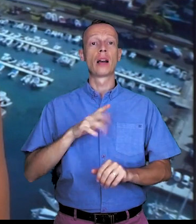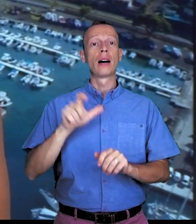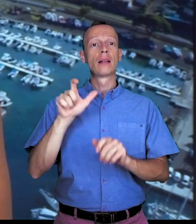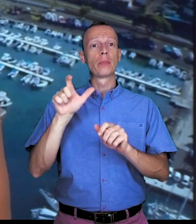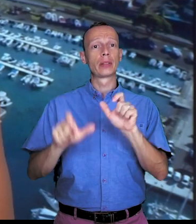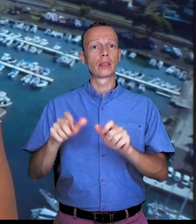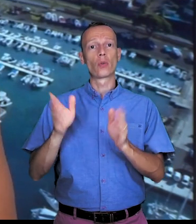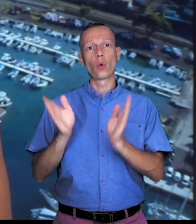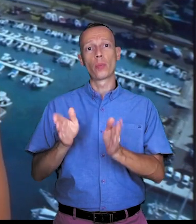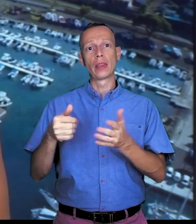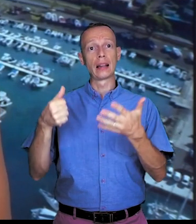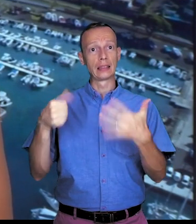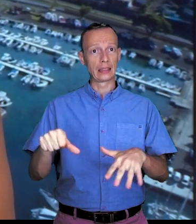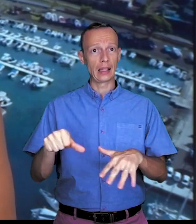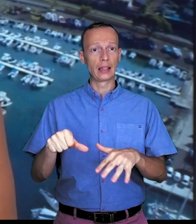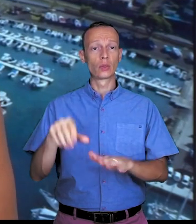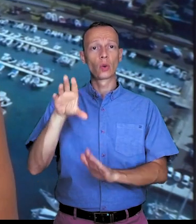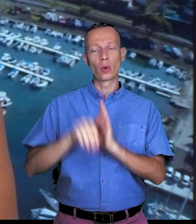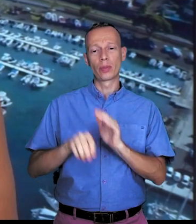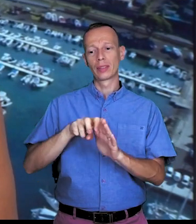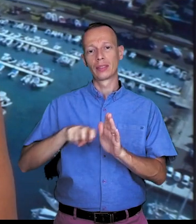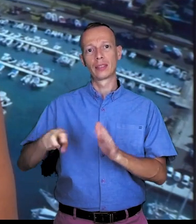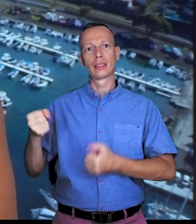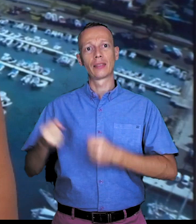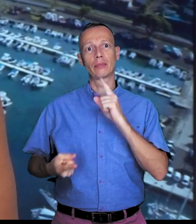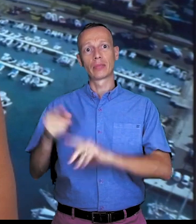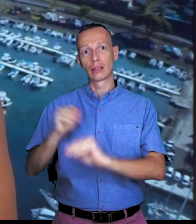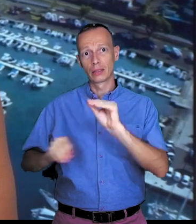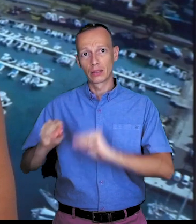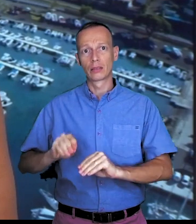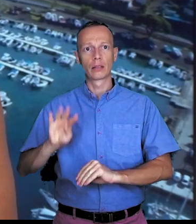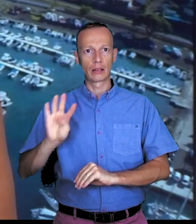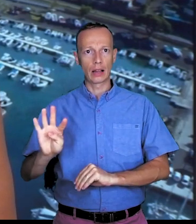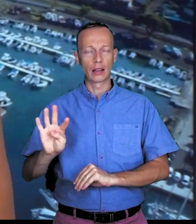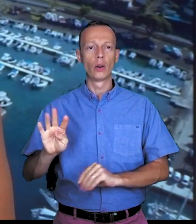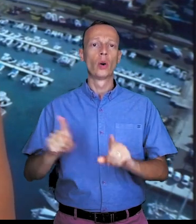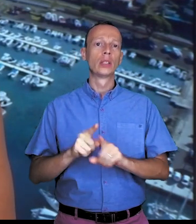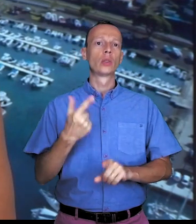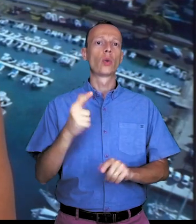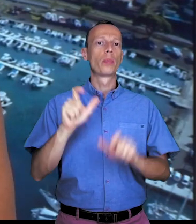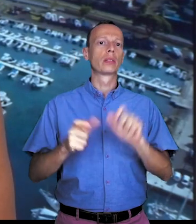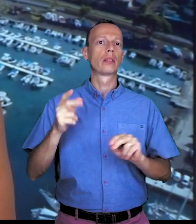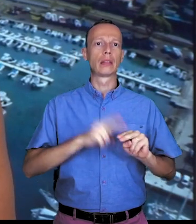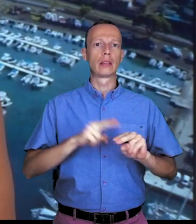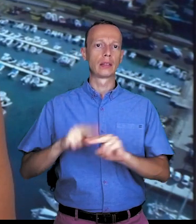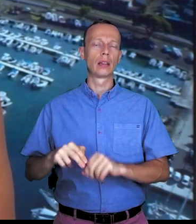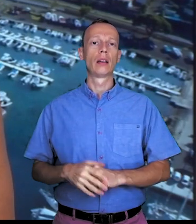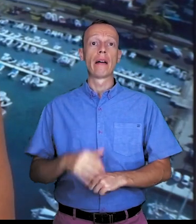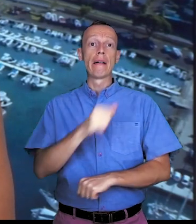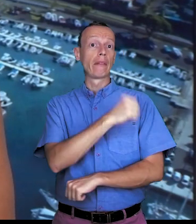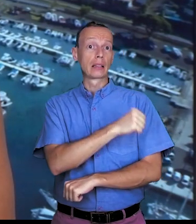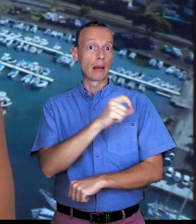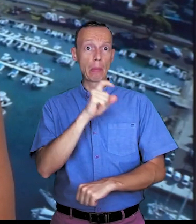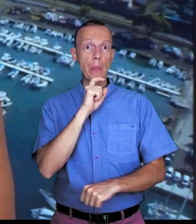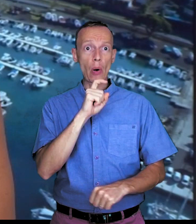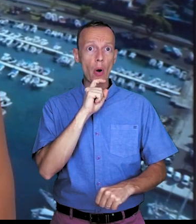à 236, 16 personnes hospitalisées, dont 4 en réanimation et 2 décès. Pas encore de vaccin